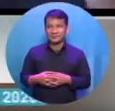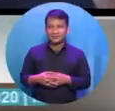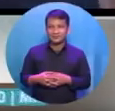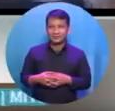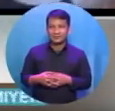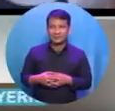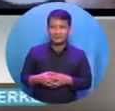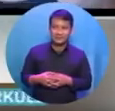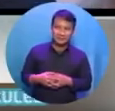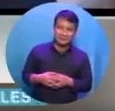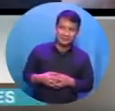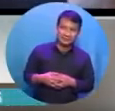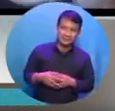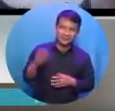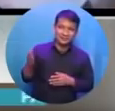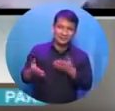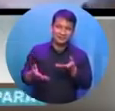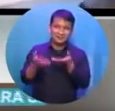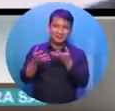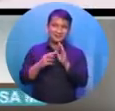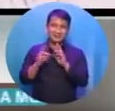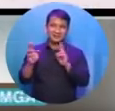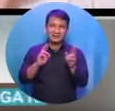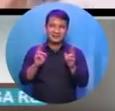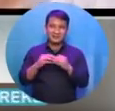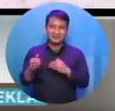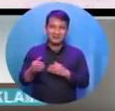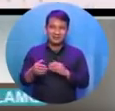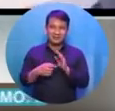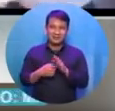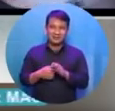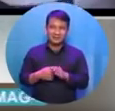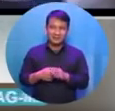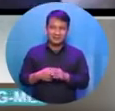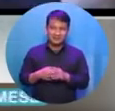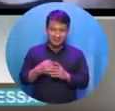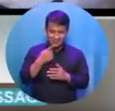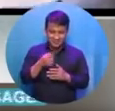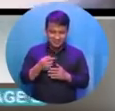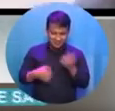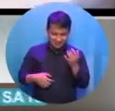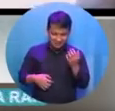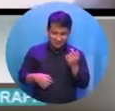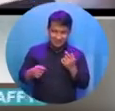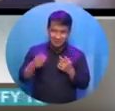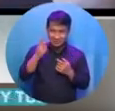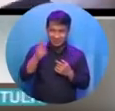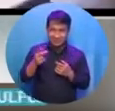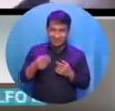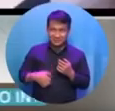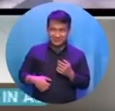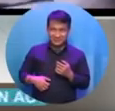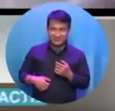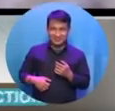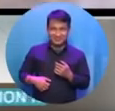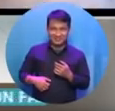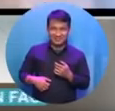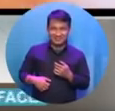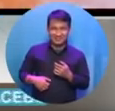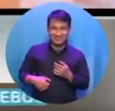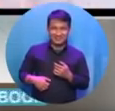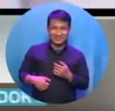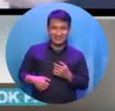Wow! Ahang, galing! Galing, galing. Marunong daw mag-gitara. May nakita kong gitara dyan. Pwede ba mag-sample si Darin